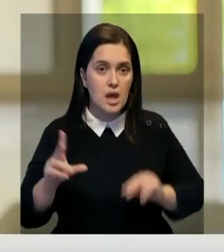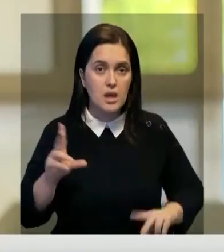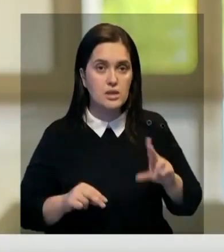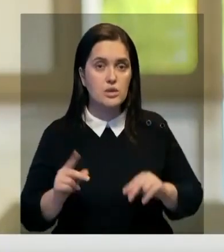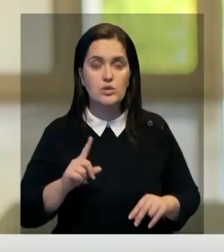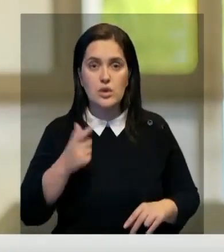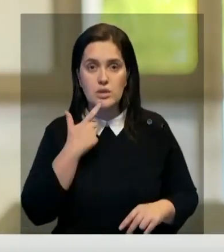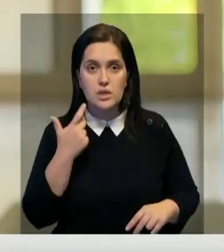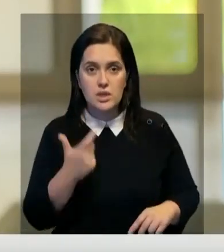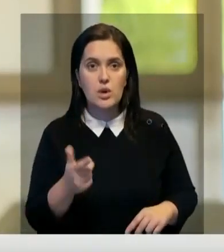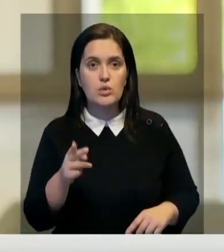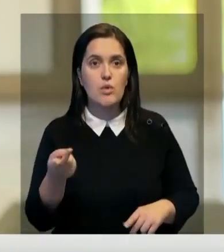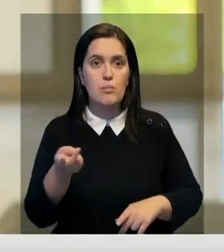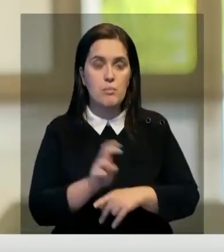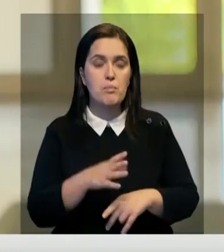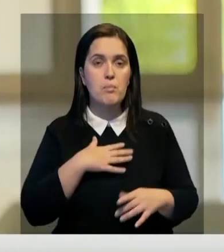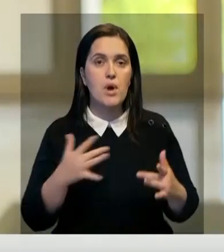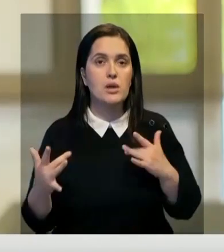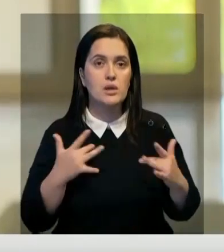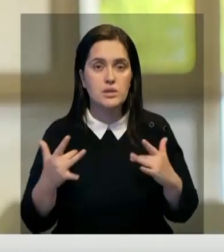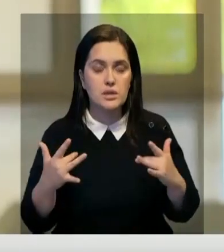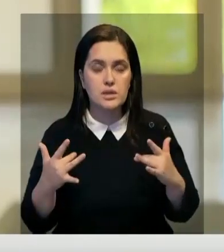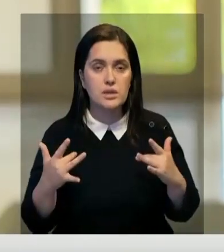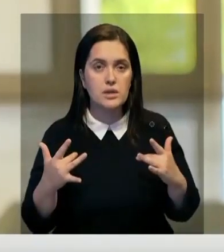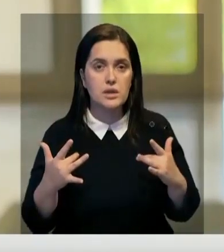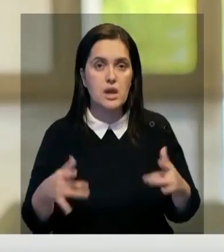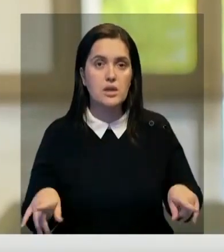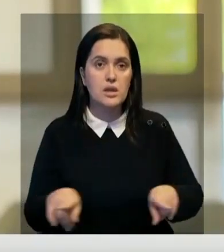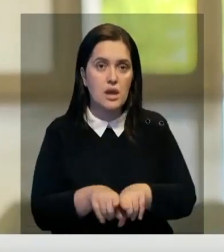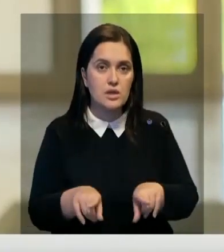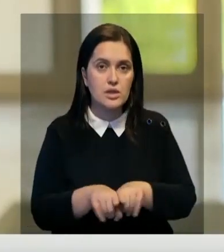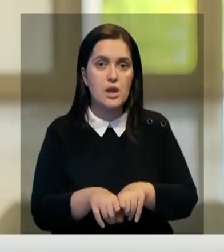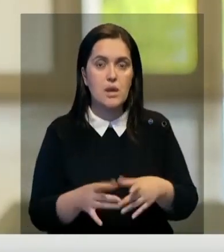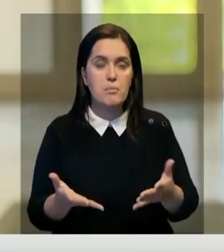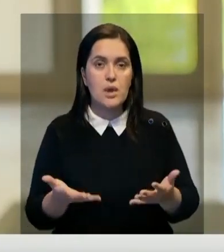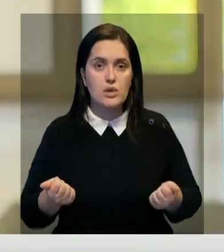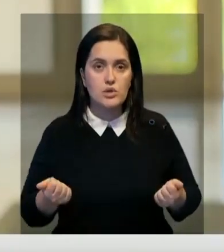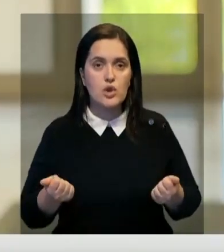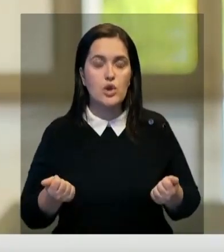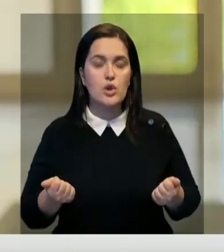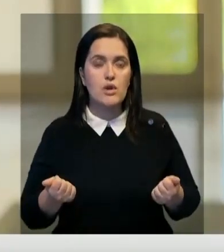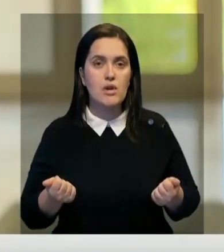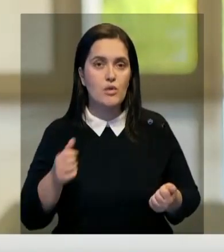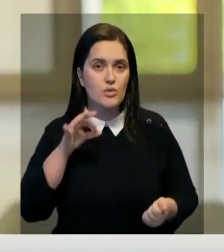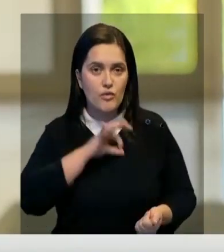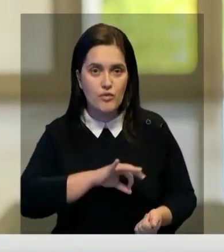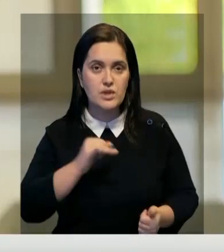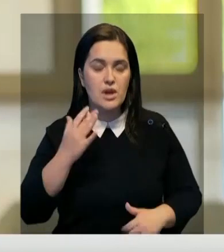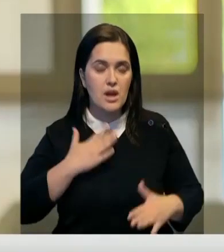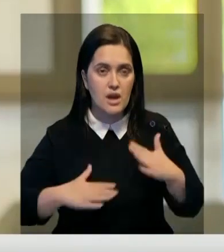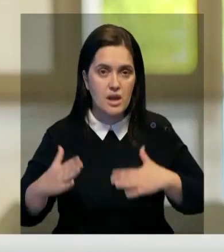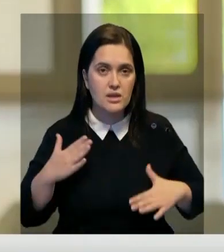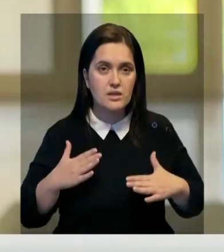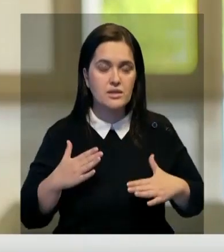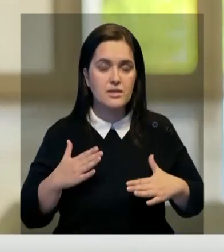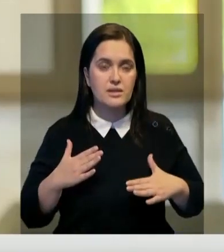зрители, которые приходили на мои концерты, также получали удовольствие и радость.